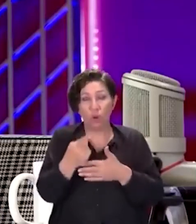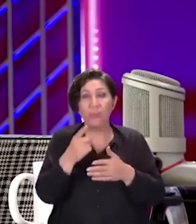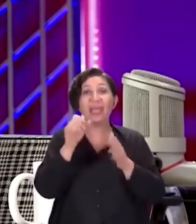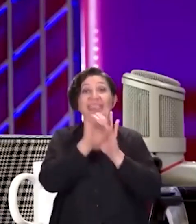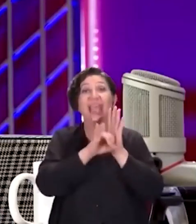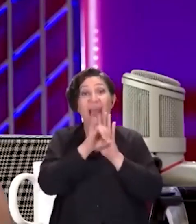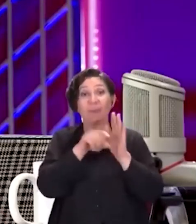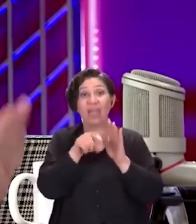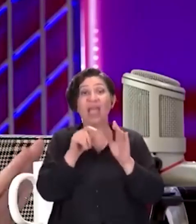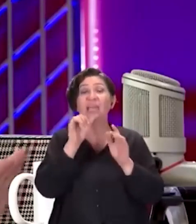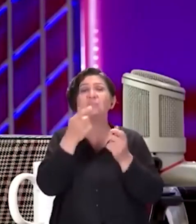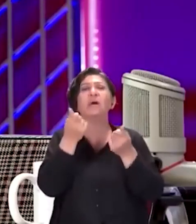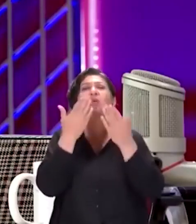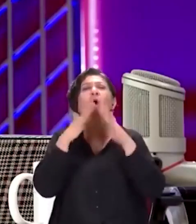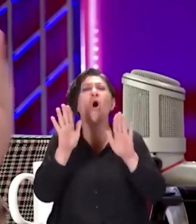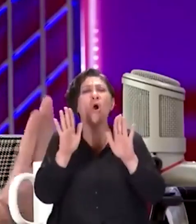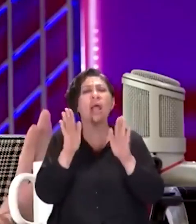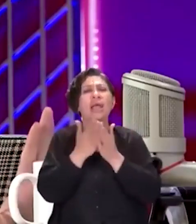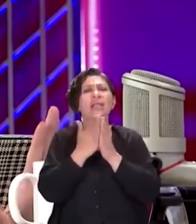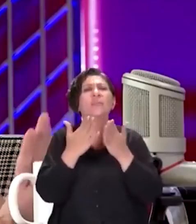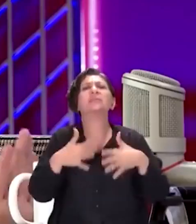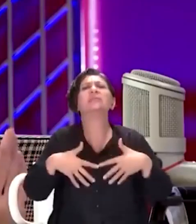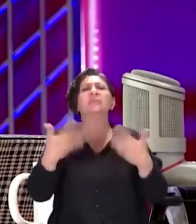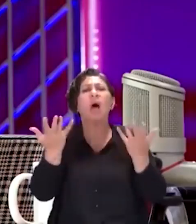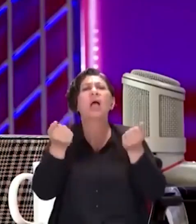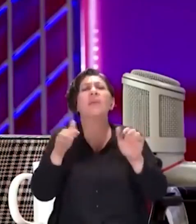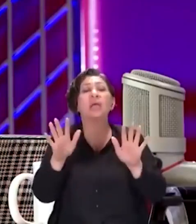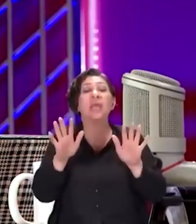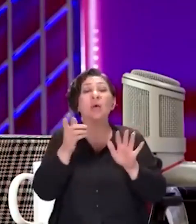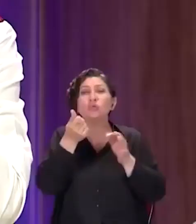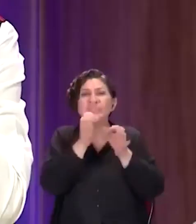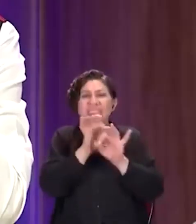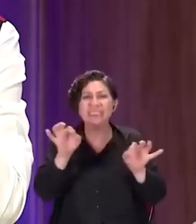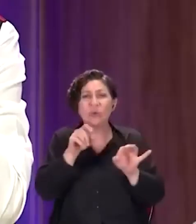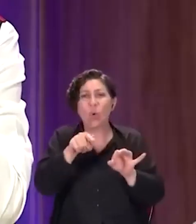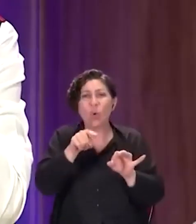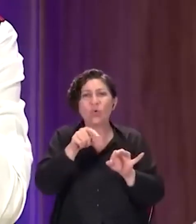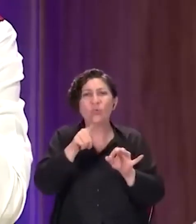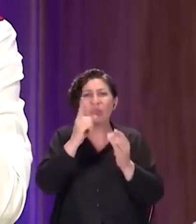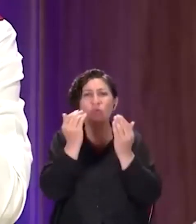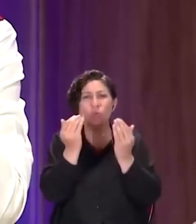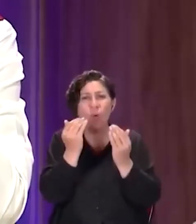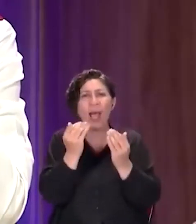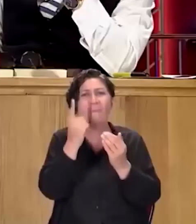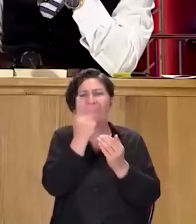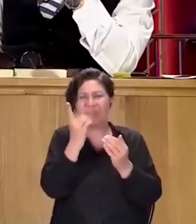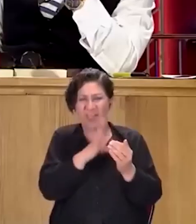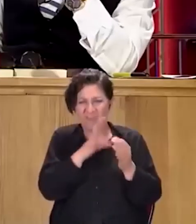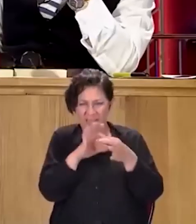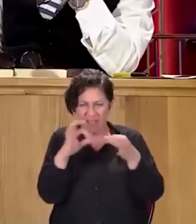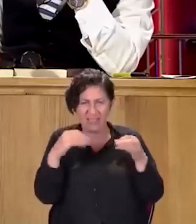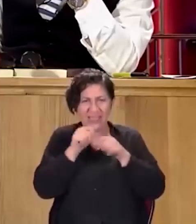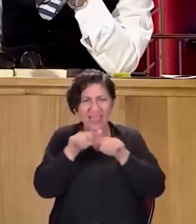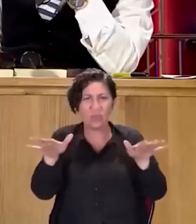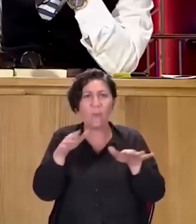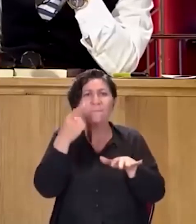Özellikle Instagram'da. Hiç paranız olması gerekmiyor. Kitaplarımı da istemiyorsanız almayın. Aha. Ücretsiz. O gün orada bir dua, bir ritüel, bir uygulama oluyor.